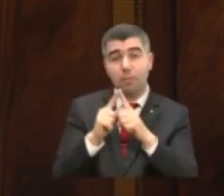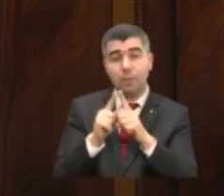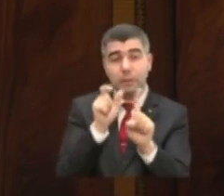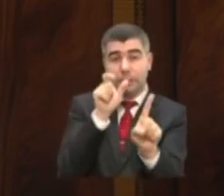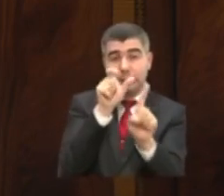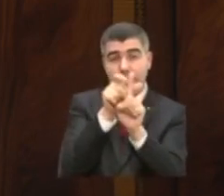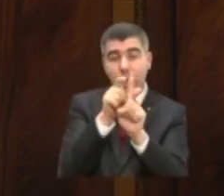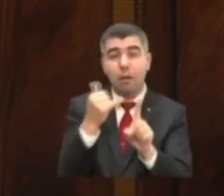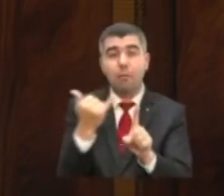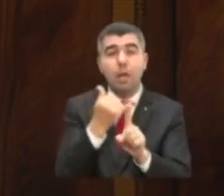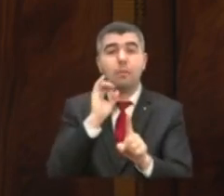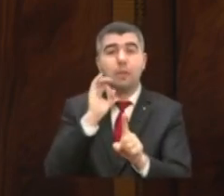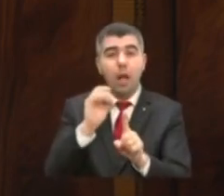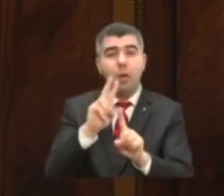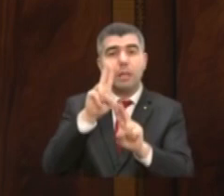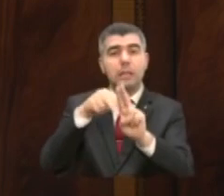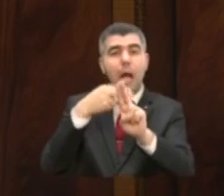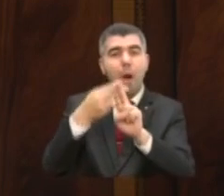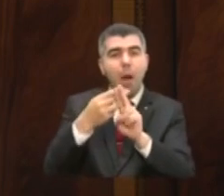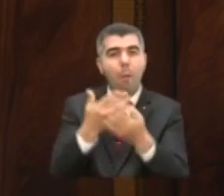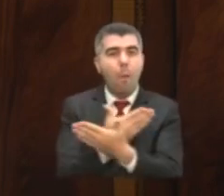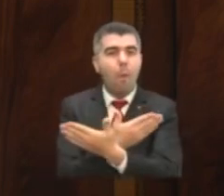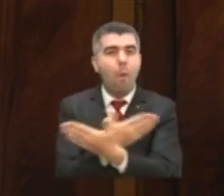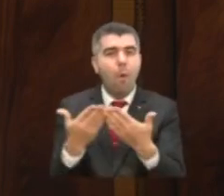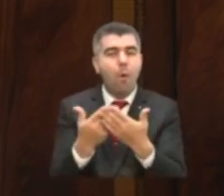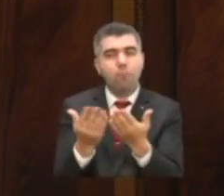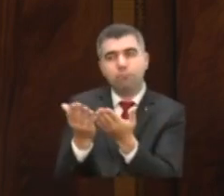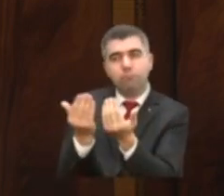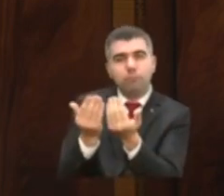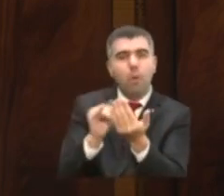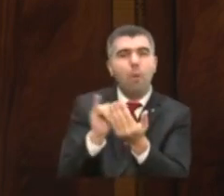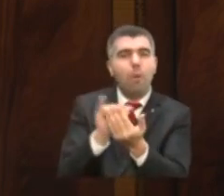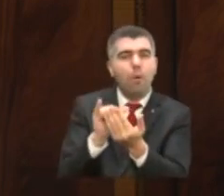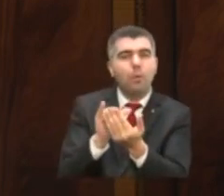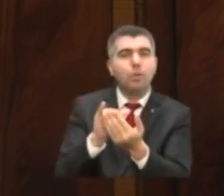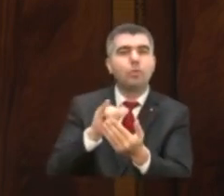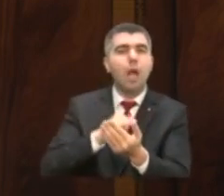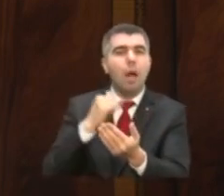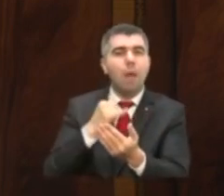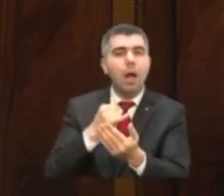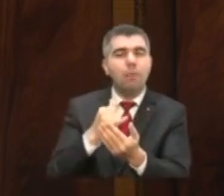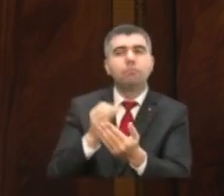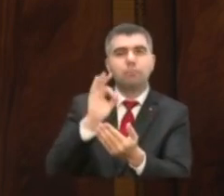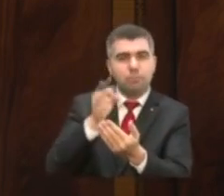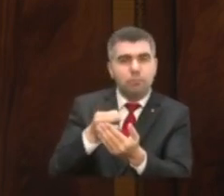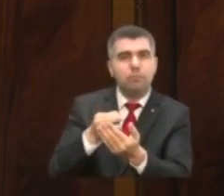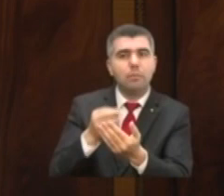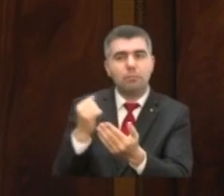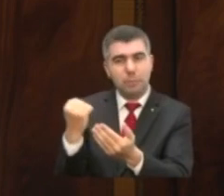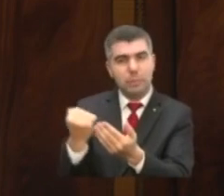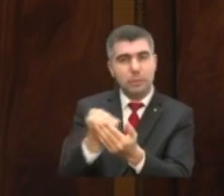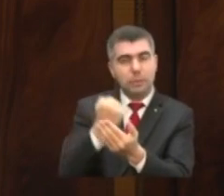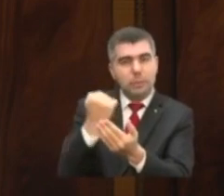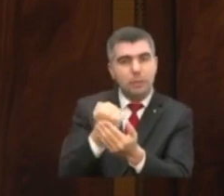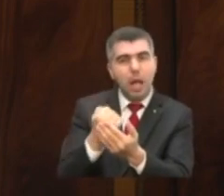استعجاليا ليقدم إجابة إجرائية ناجعة لانتظارات مجتمع بكل فئاته وشرائحه، لتطلعات الشباب مختلف